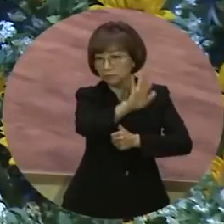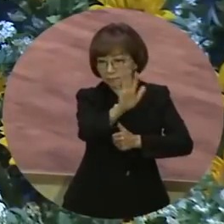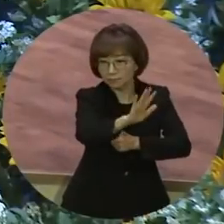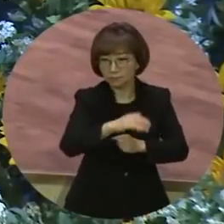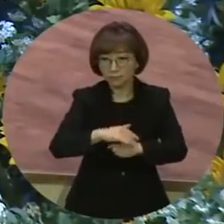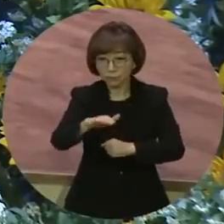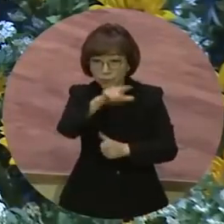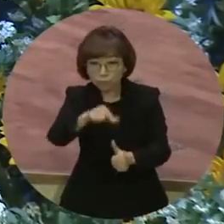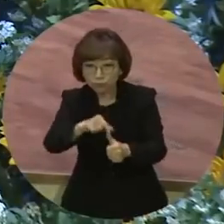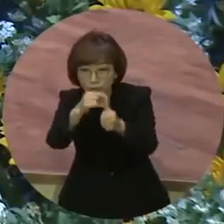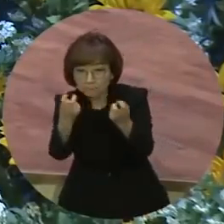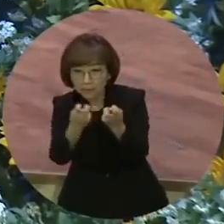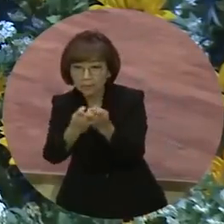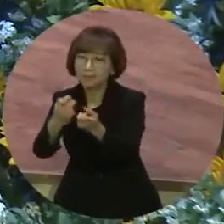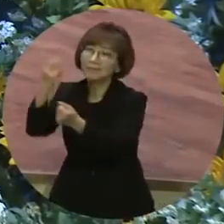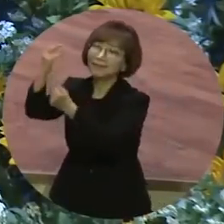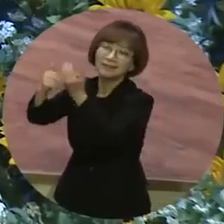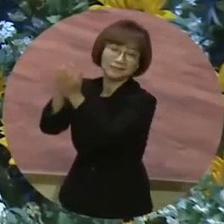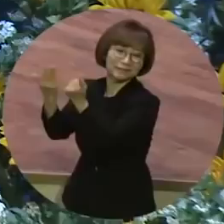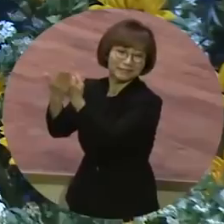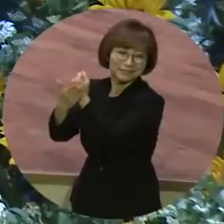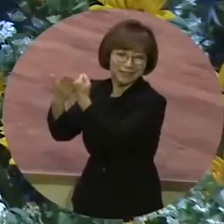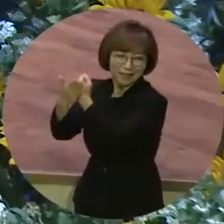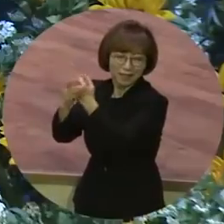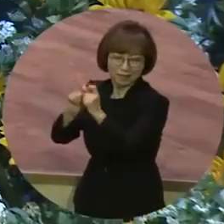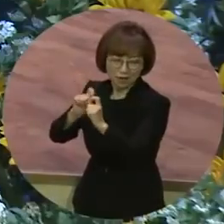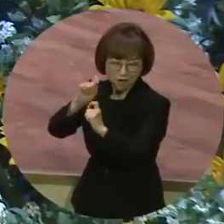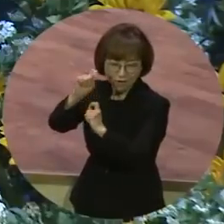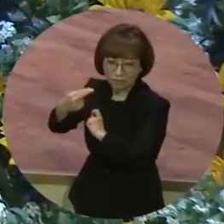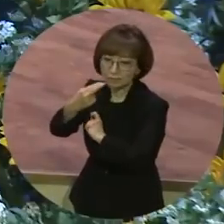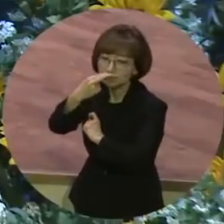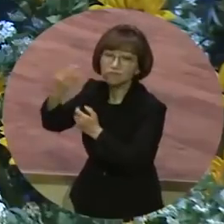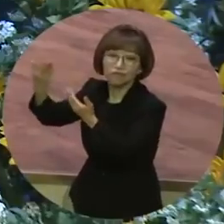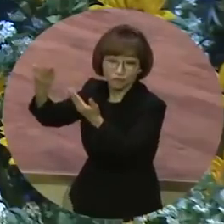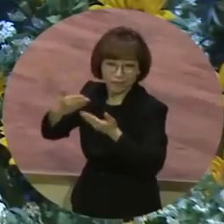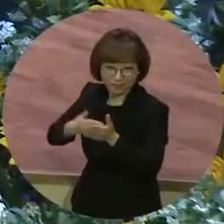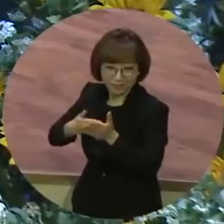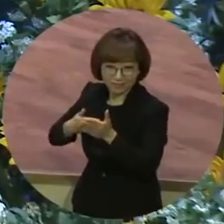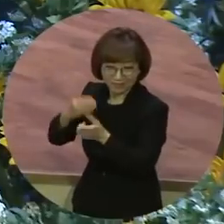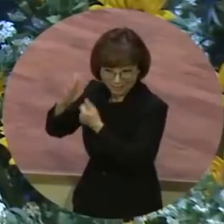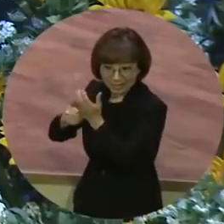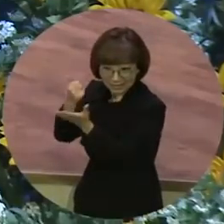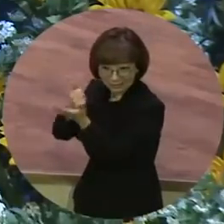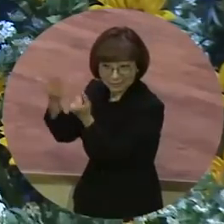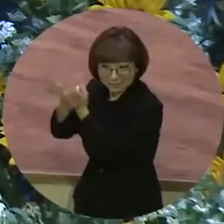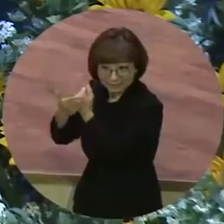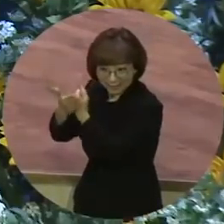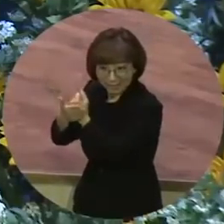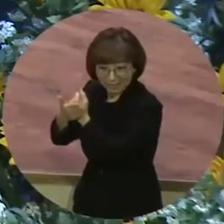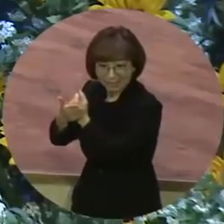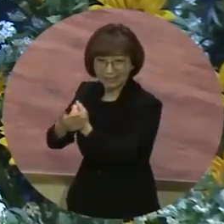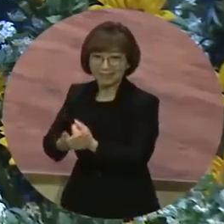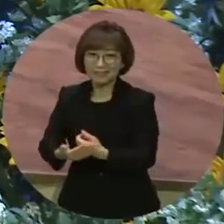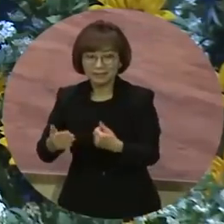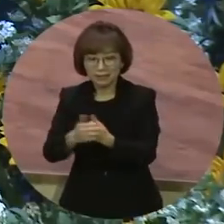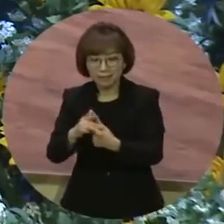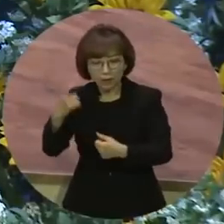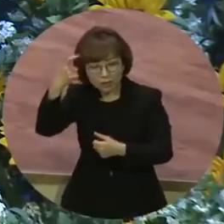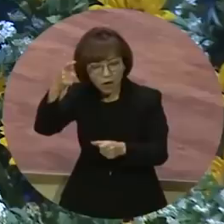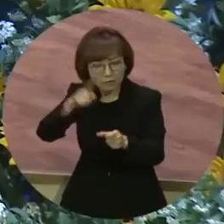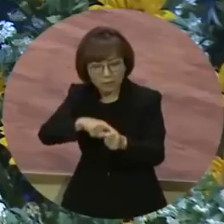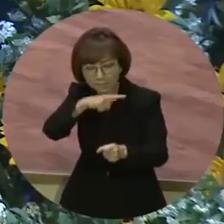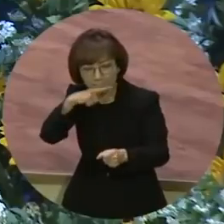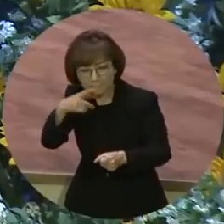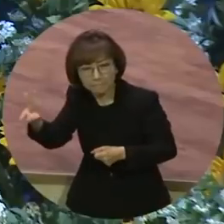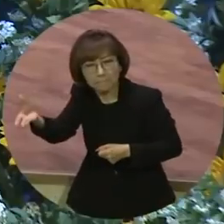전적인 하나님의 은혜로 영생을 얻은 거요. 하나님의 은혜로. 그렇기 때문에 영적인 빚이